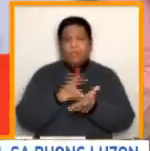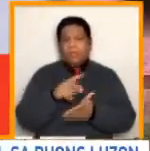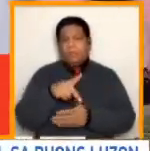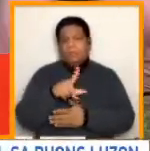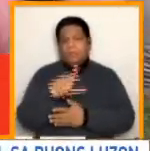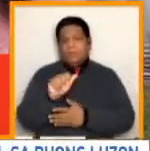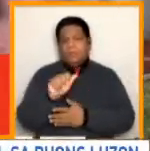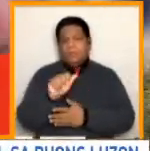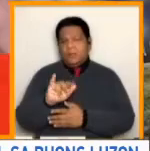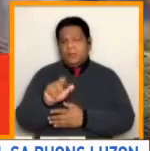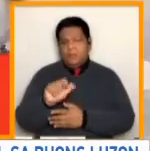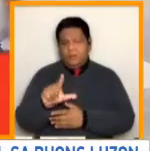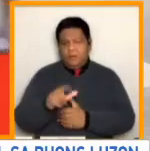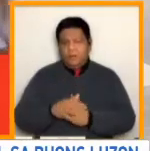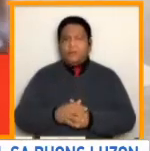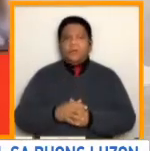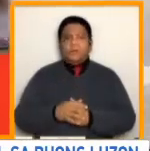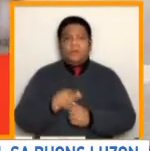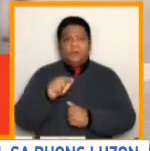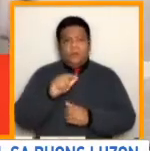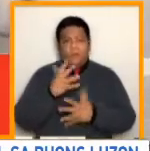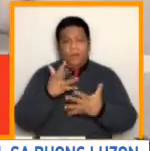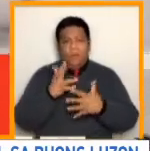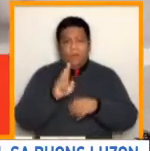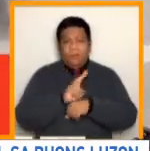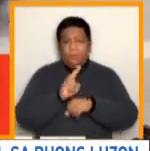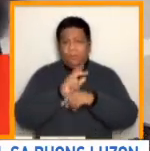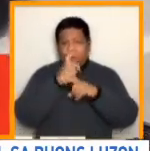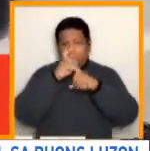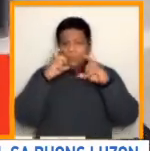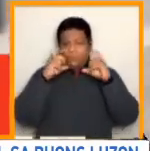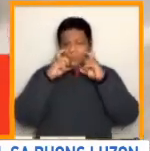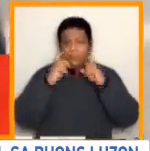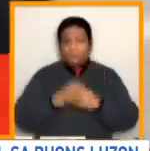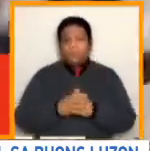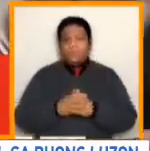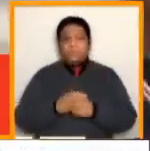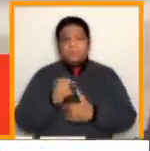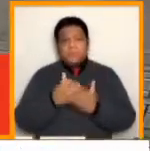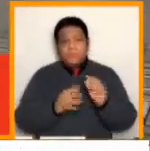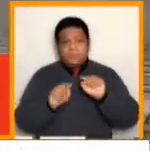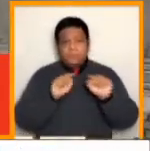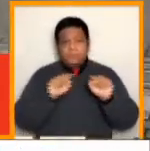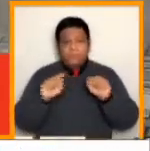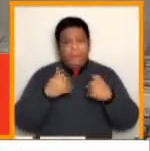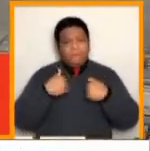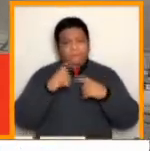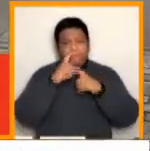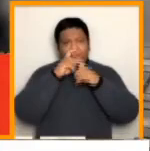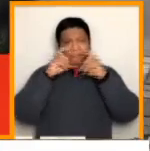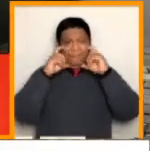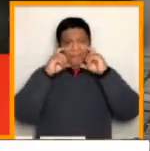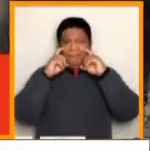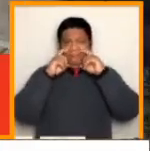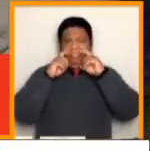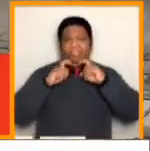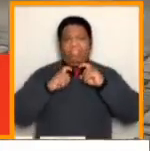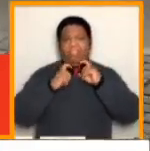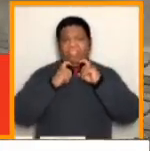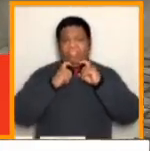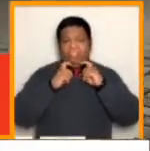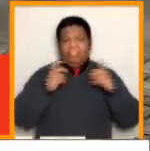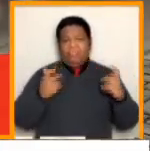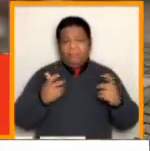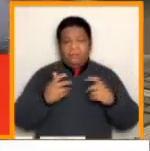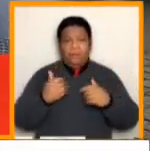pa riyan, wala rin suot na face mask ang ilan sa kanila. May iba na may face mask nga pero nakababa naman. May mga dumating na pulis para